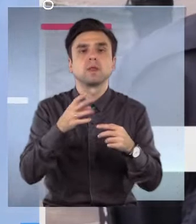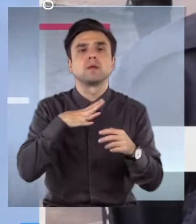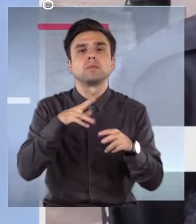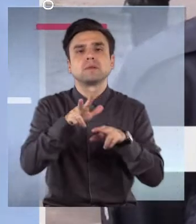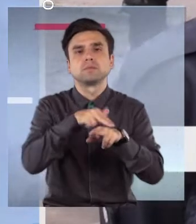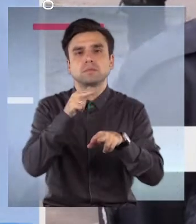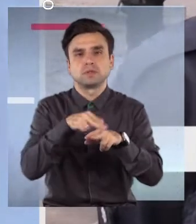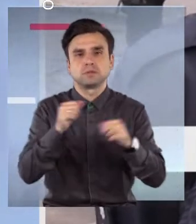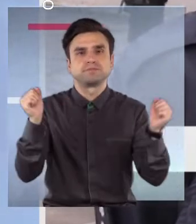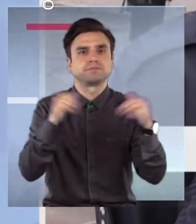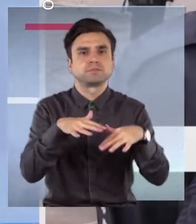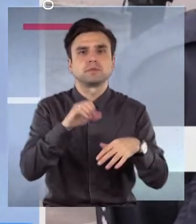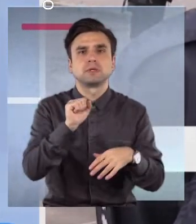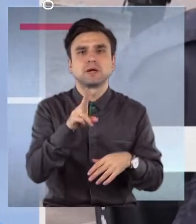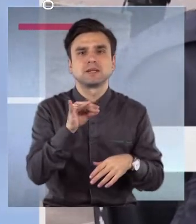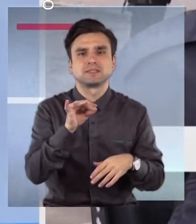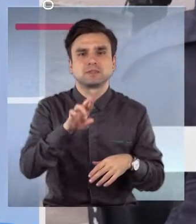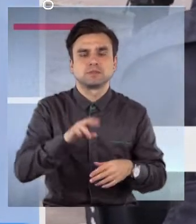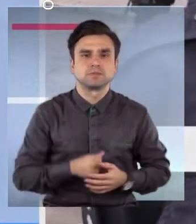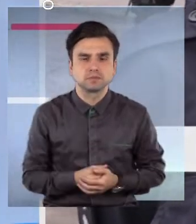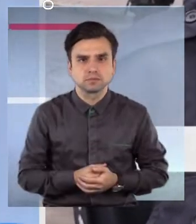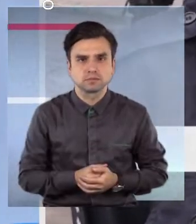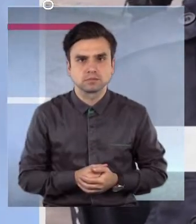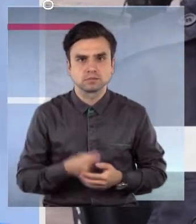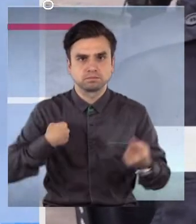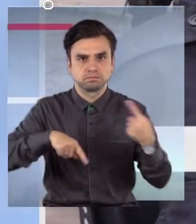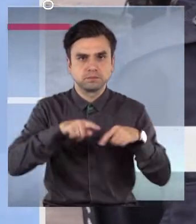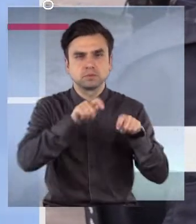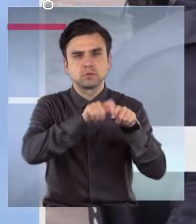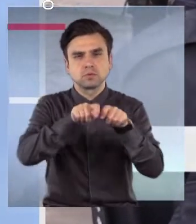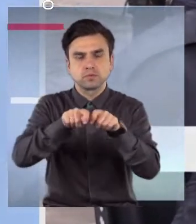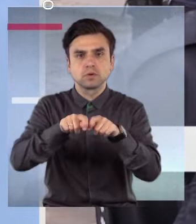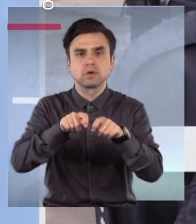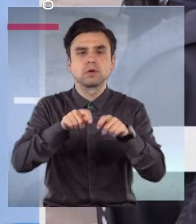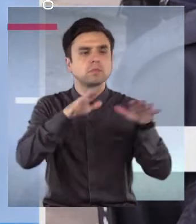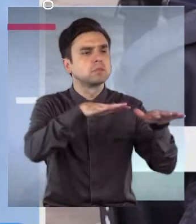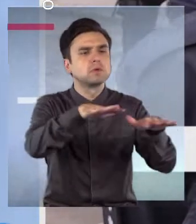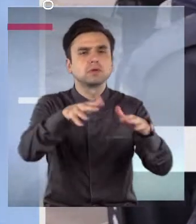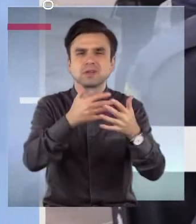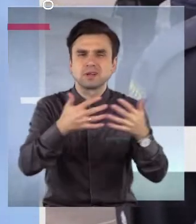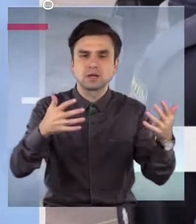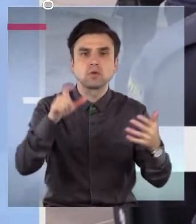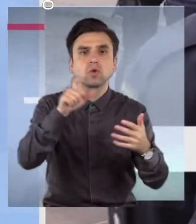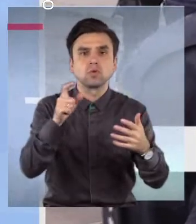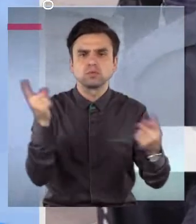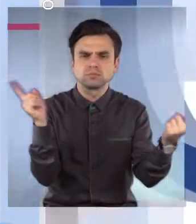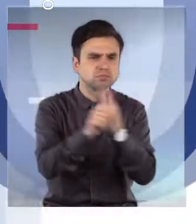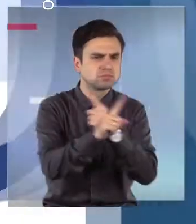нас найбільша кількість адміністративних постанов на пішоходів, які переходять дорогу в нестановленому